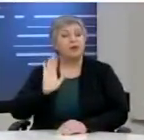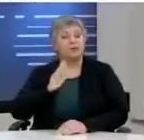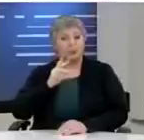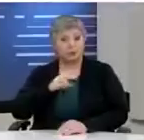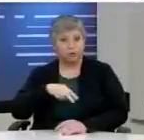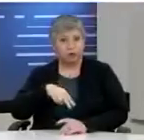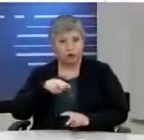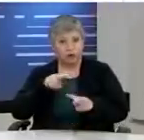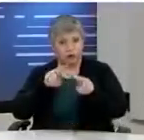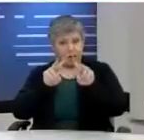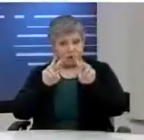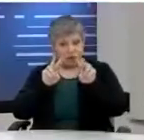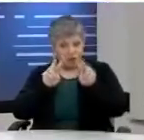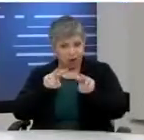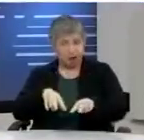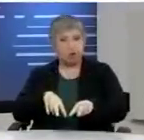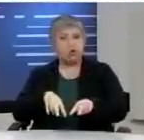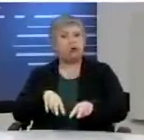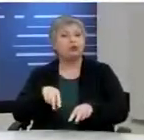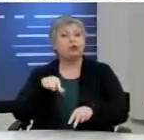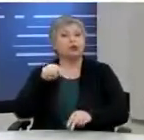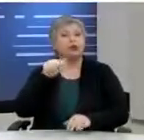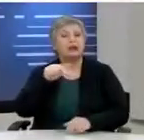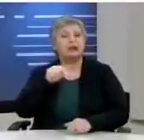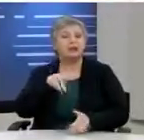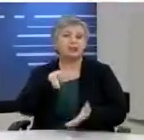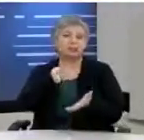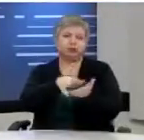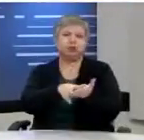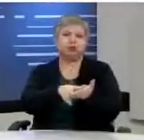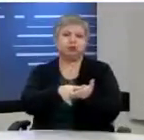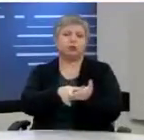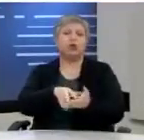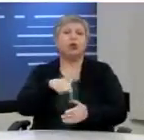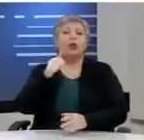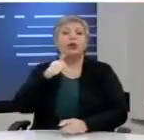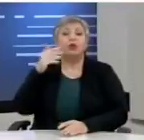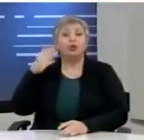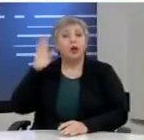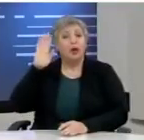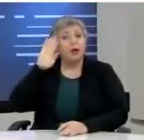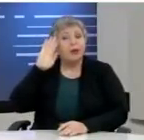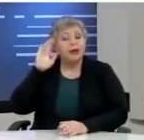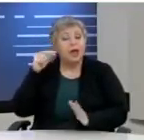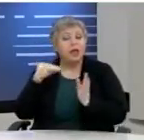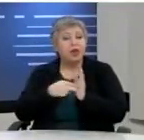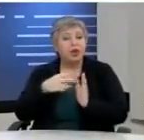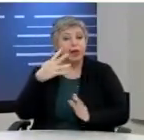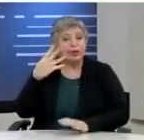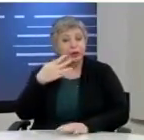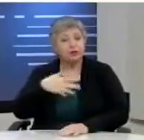ειδικά μετά την αναγνώριση της γειτονικής χώρας από τις Ηνωμένες Πολιτείες Αμερικής το 2004,